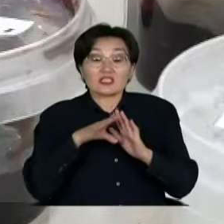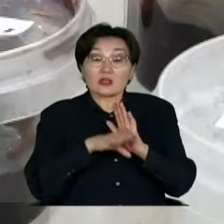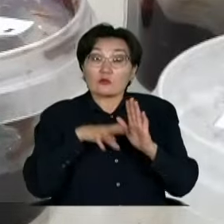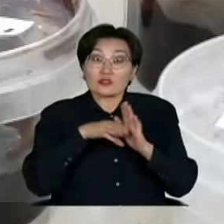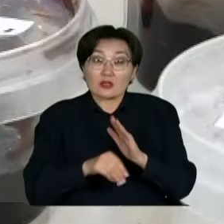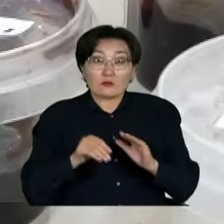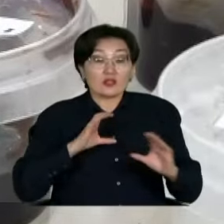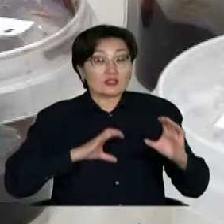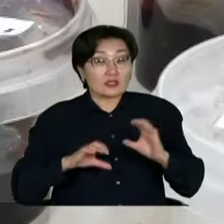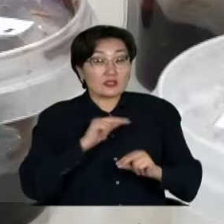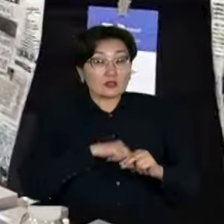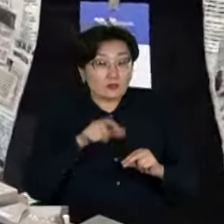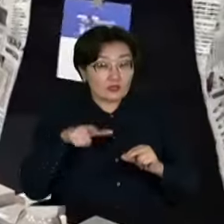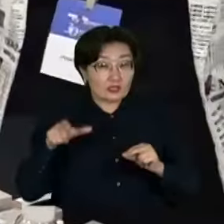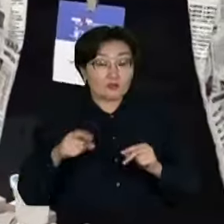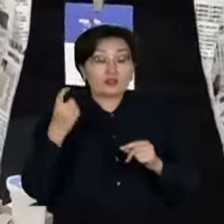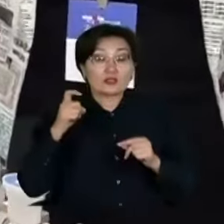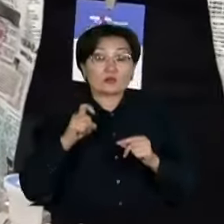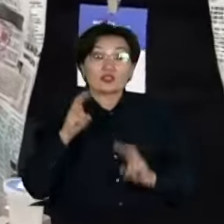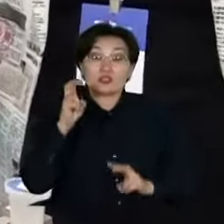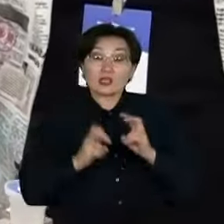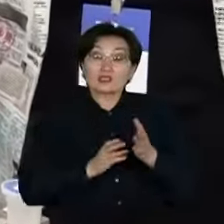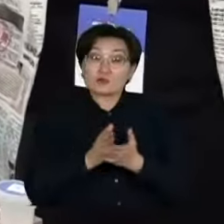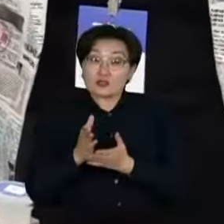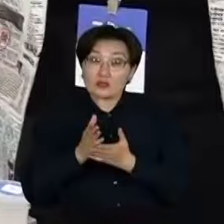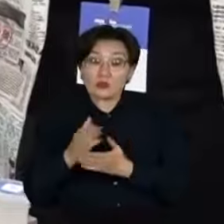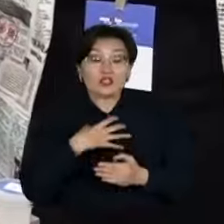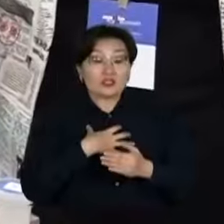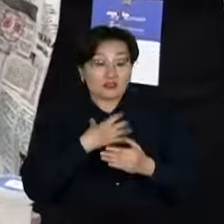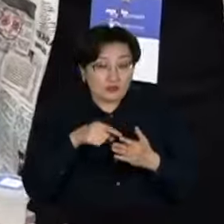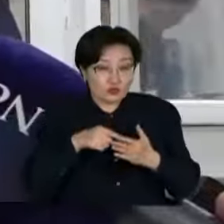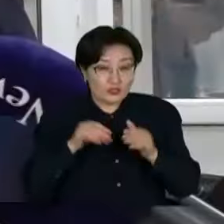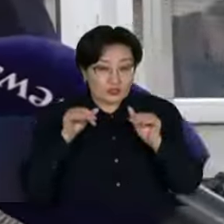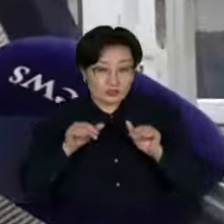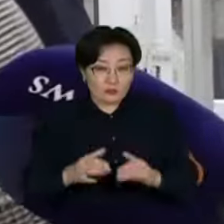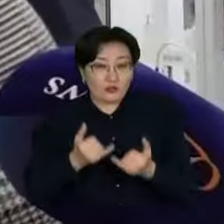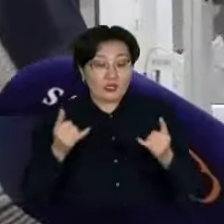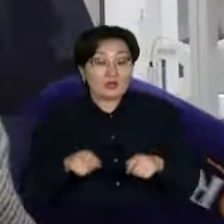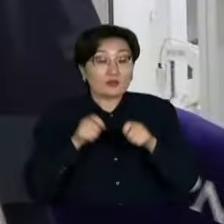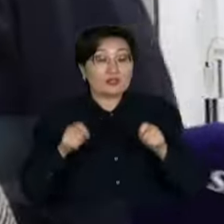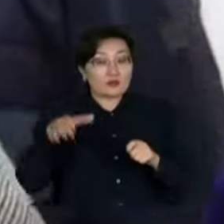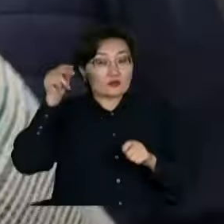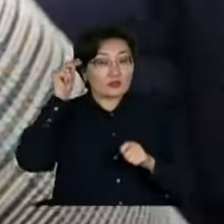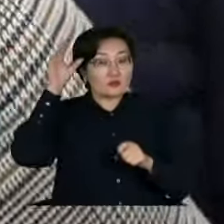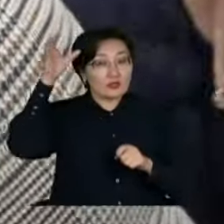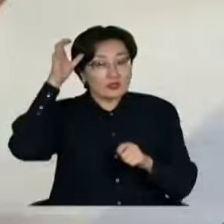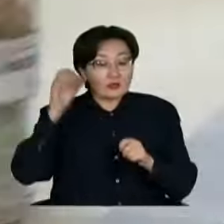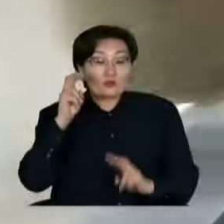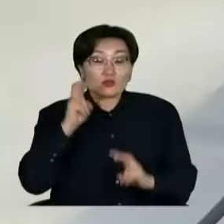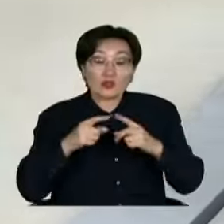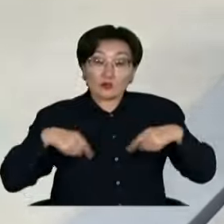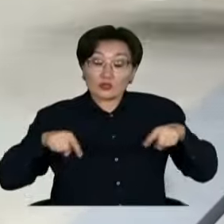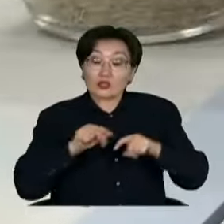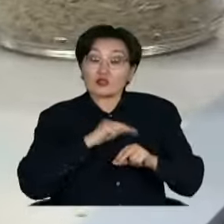оқу ордасының қызметкерлері химия өнеркәсібі саласындағы өзекті мәселелерді шешу үшін құрылған ғылыми өндірістік орталықтың